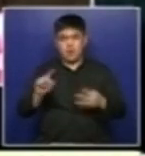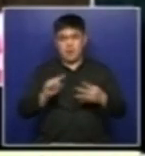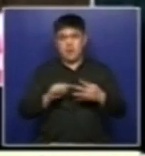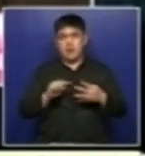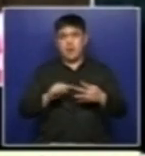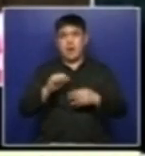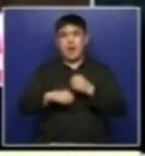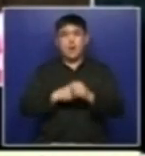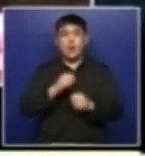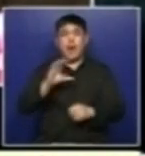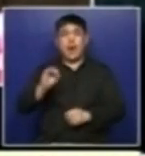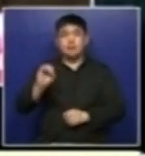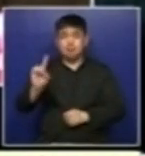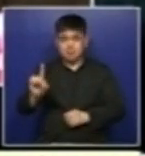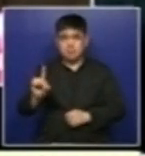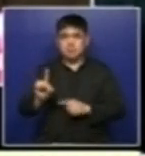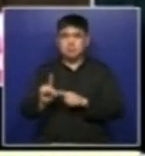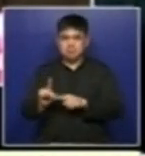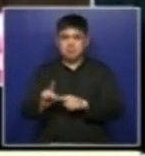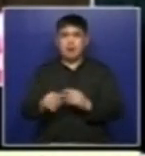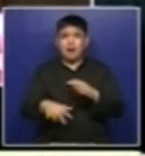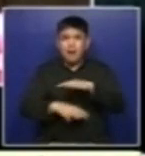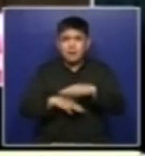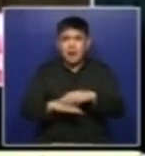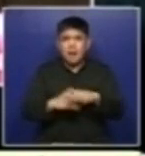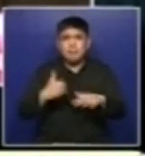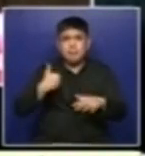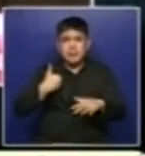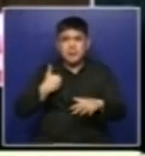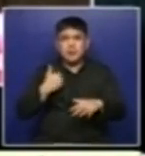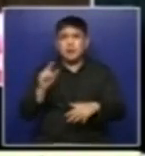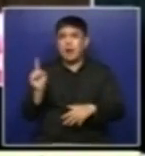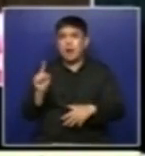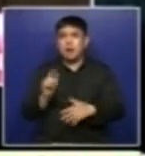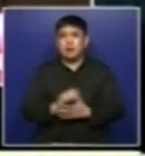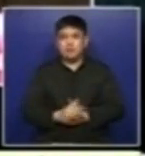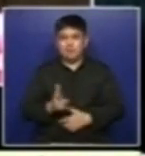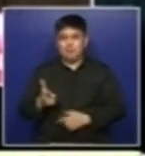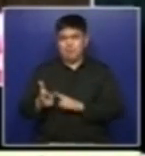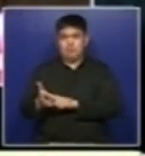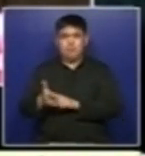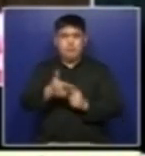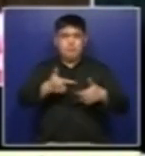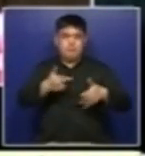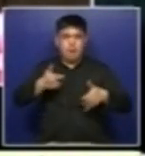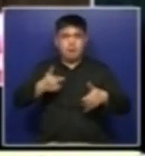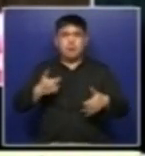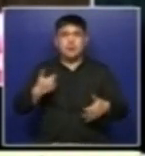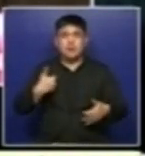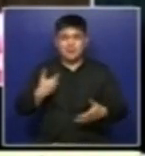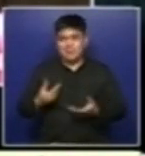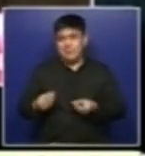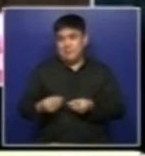ะครับที่จากพยานหลักฐานระบุว่าเป็นมือปืนนะครับผู้เข้าไปเล่นการ